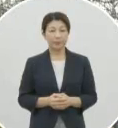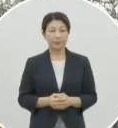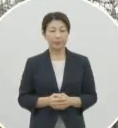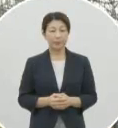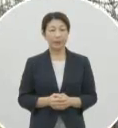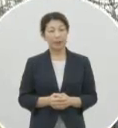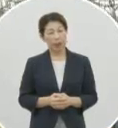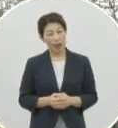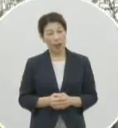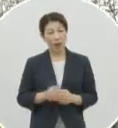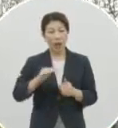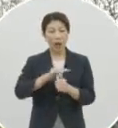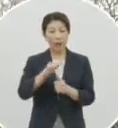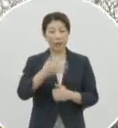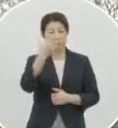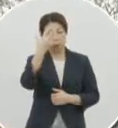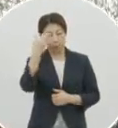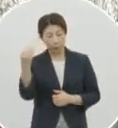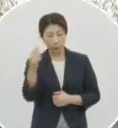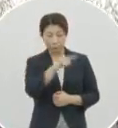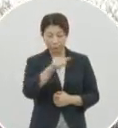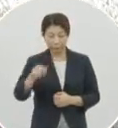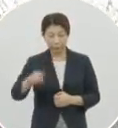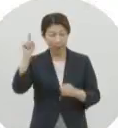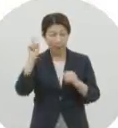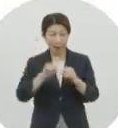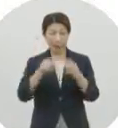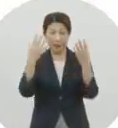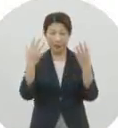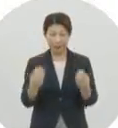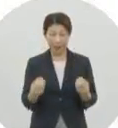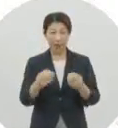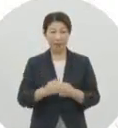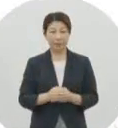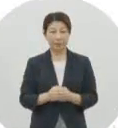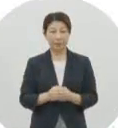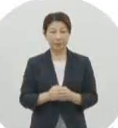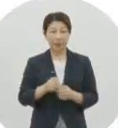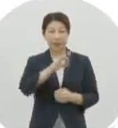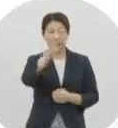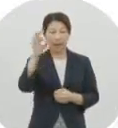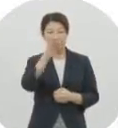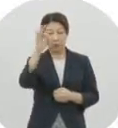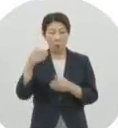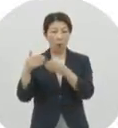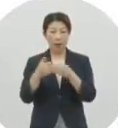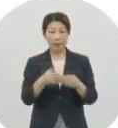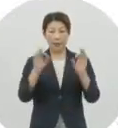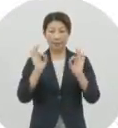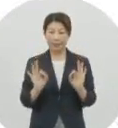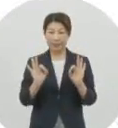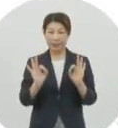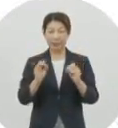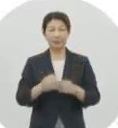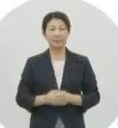いやー、愛知の魅力たくさん発見しちゃったね。これで観光案内バッチリだ。